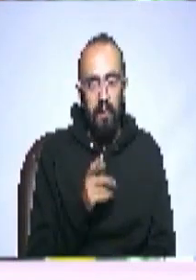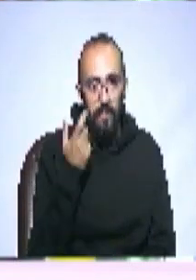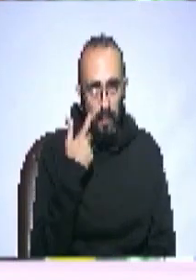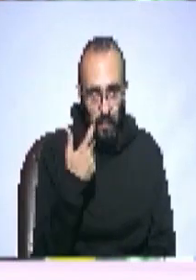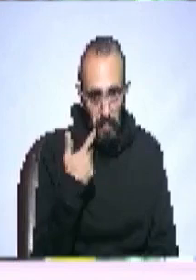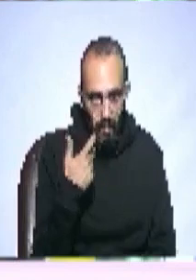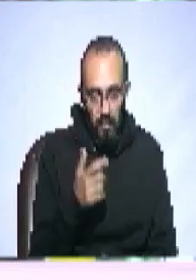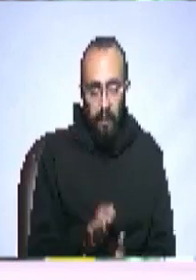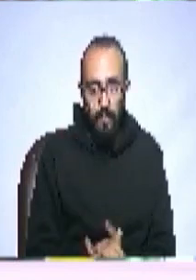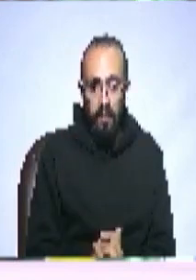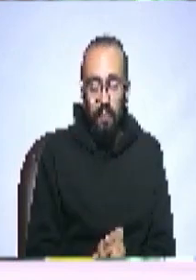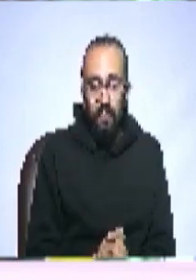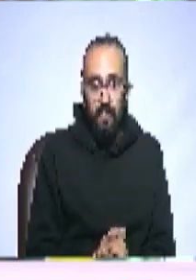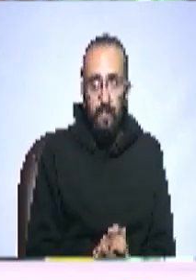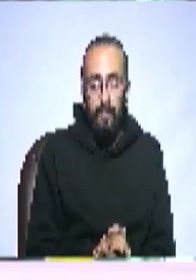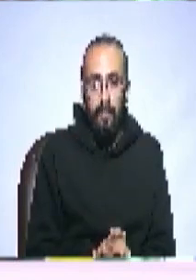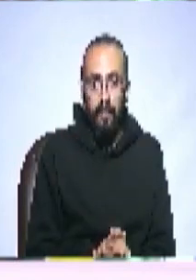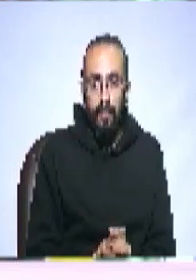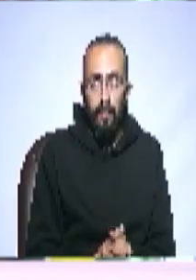يعني الاوبشن يا